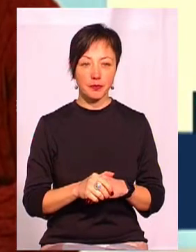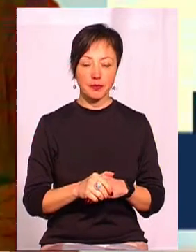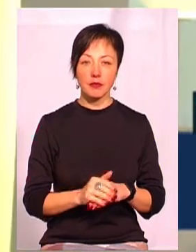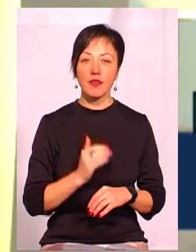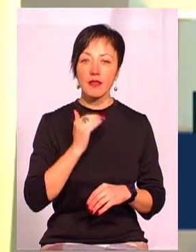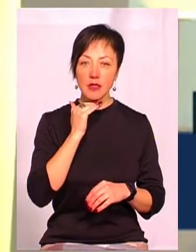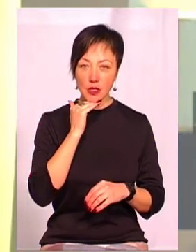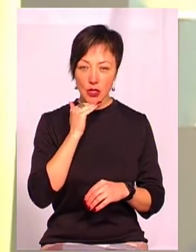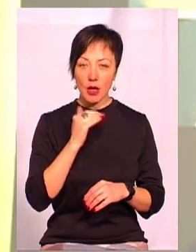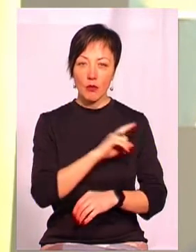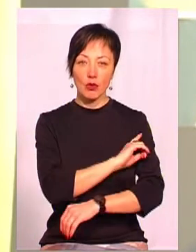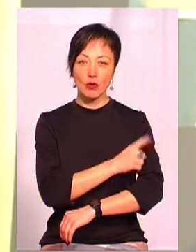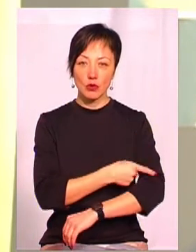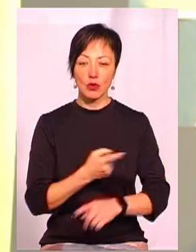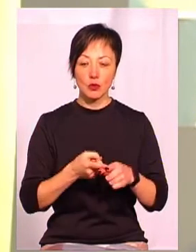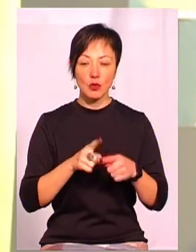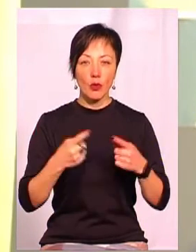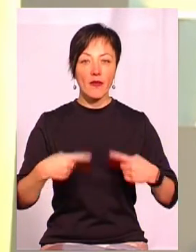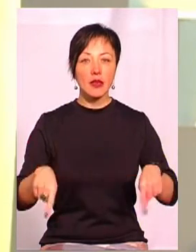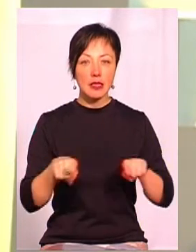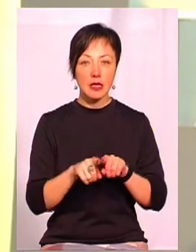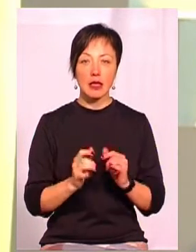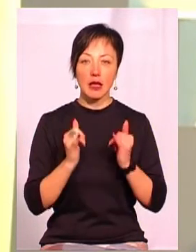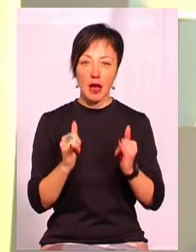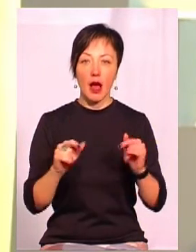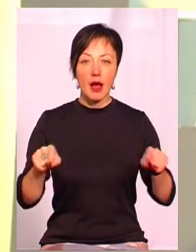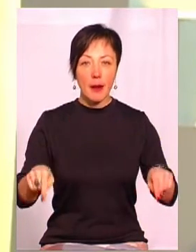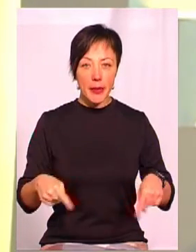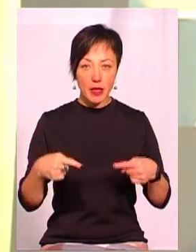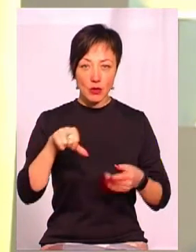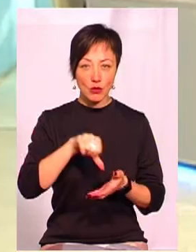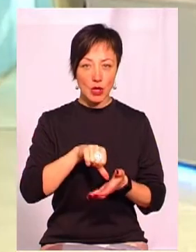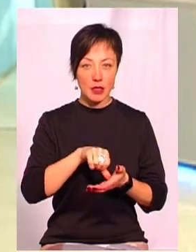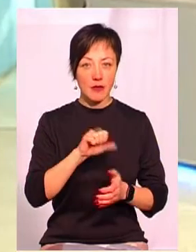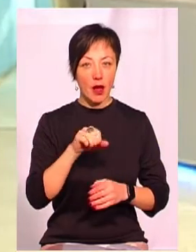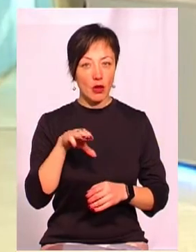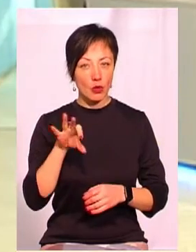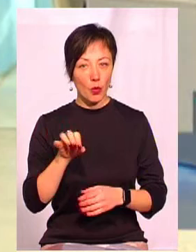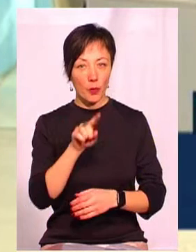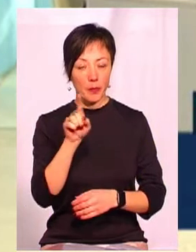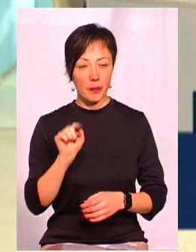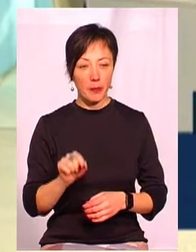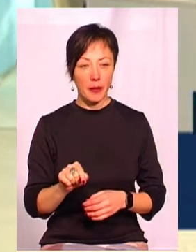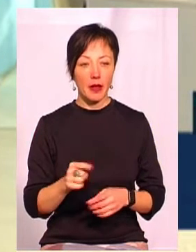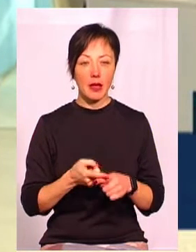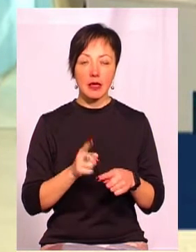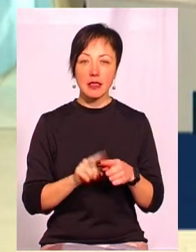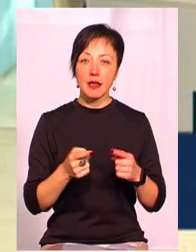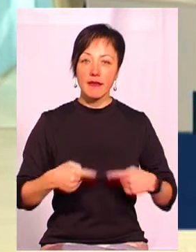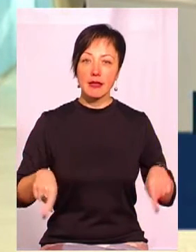демобілізовані. Вистачає от потужності цього відділення для реабілітації учасників АТО? Це відділення було створено